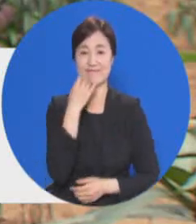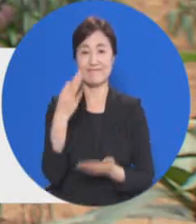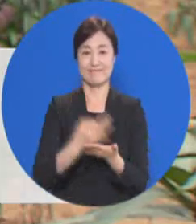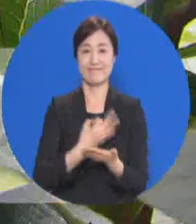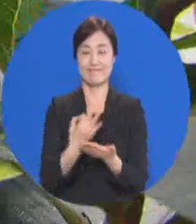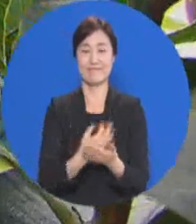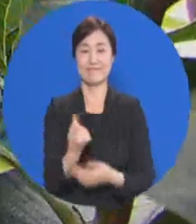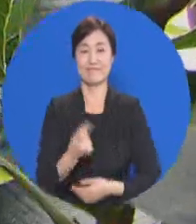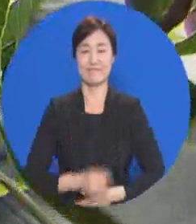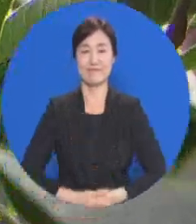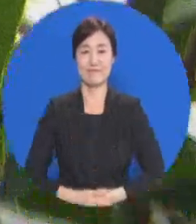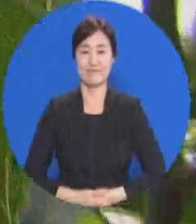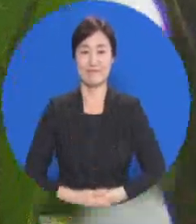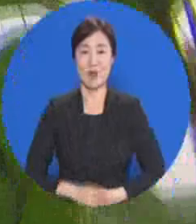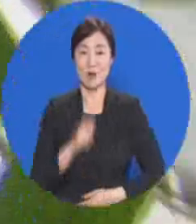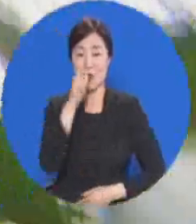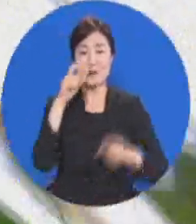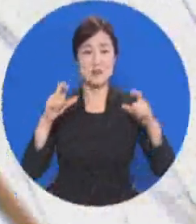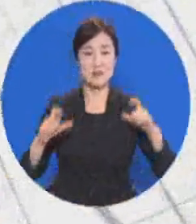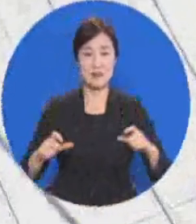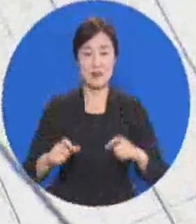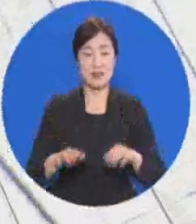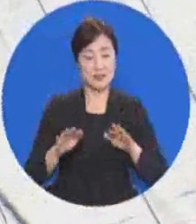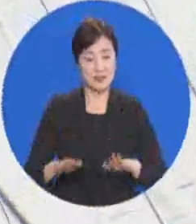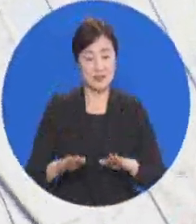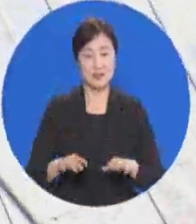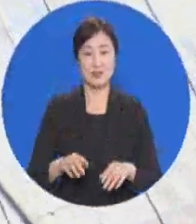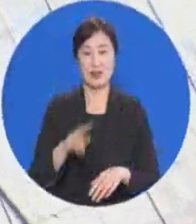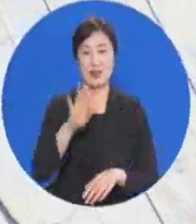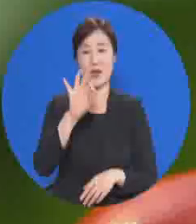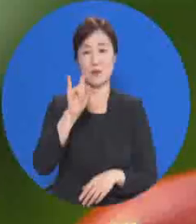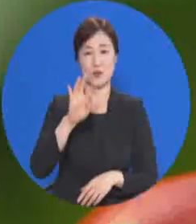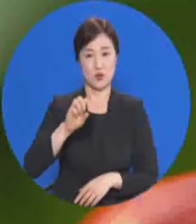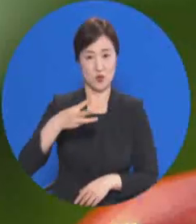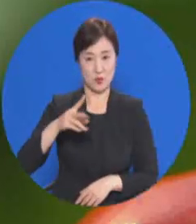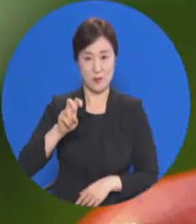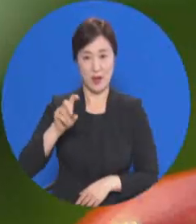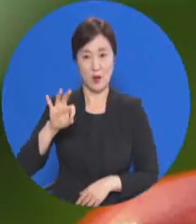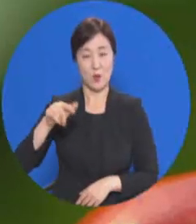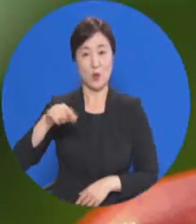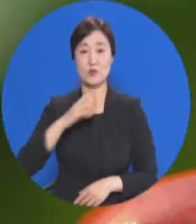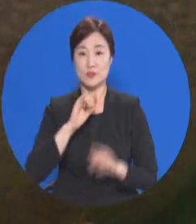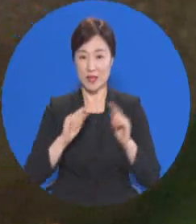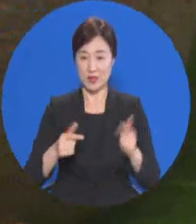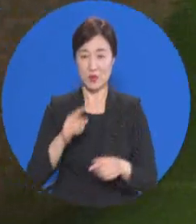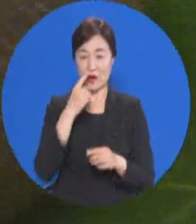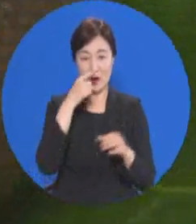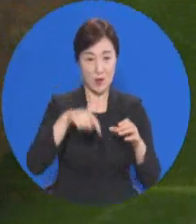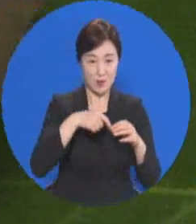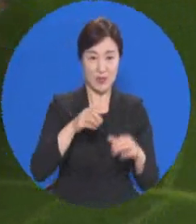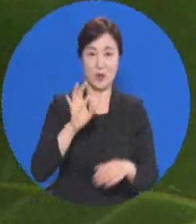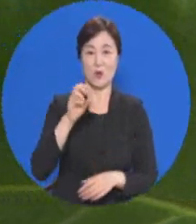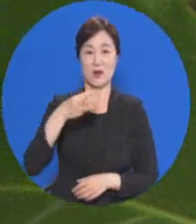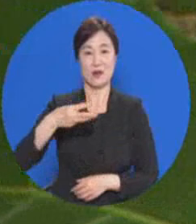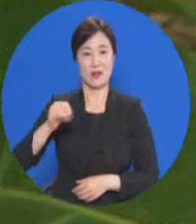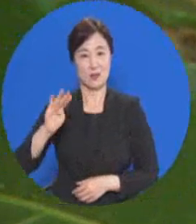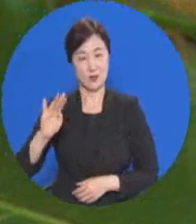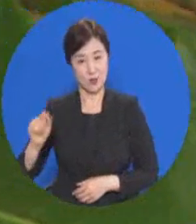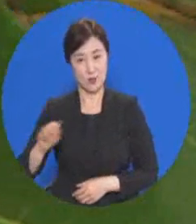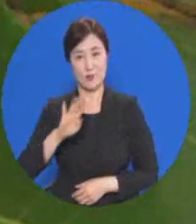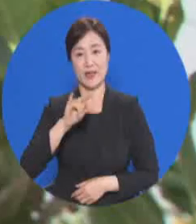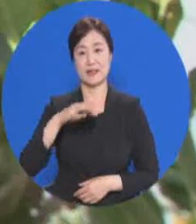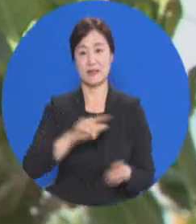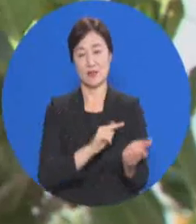같고. 고흥 지역에서는 현재 애플망고뿐만 아니라 커피, 올리브, 패션프루트 등 10여 종에